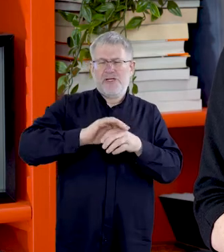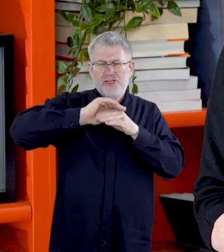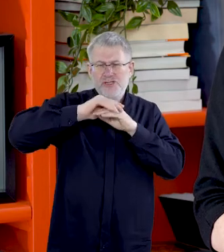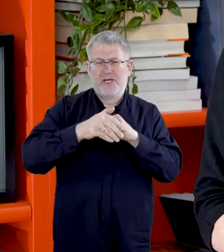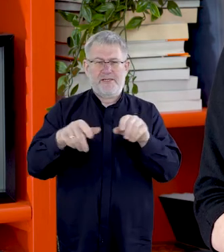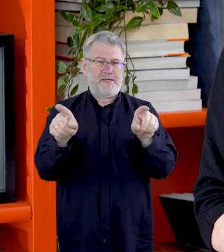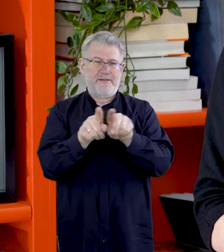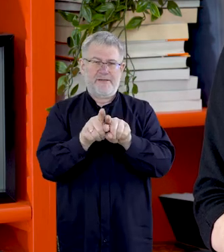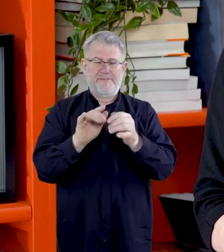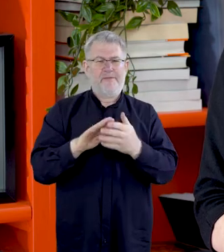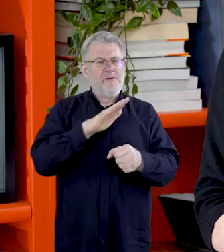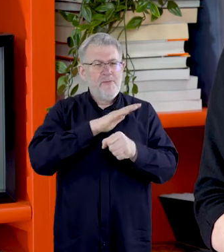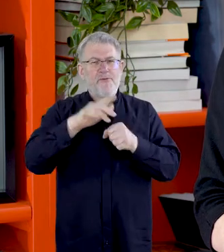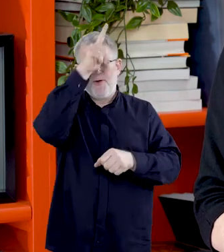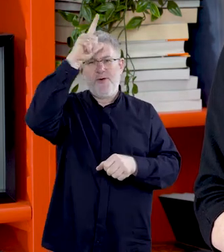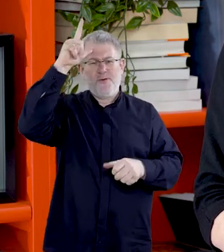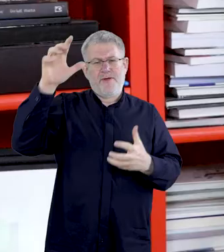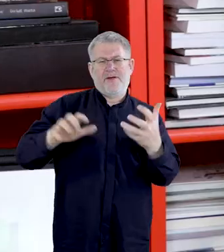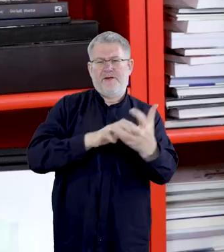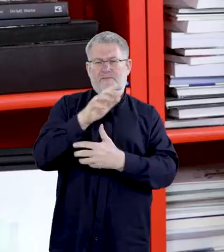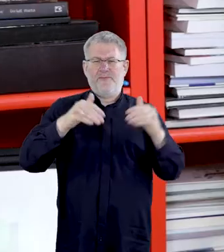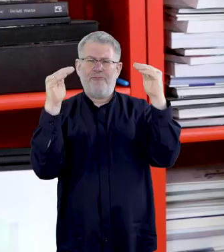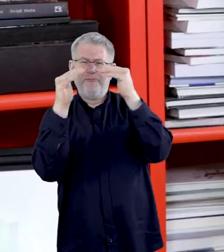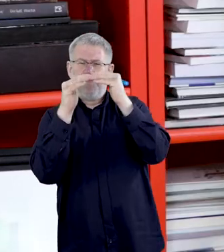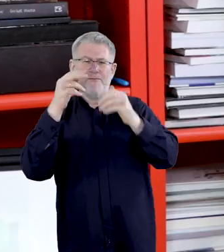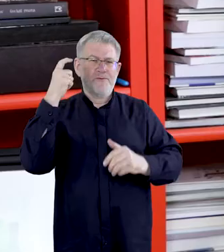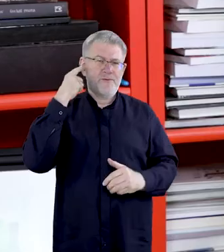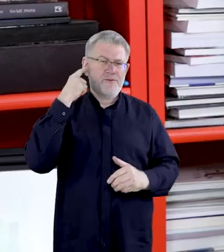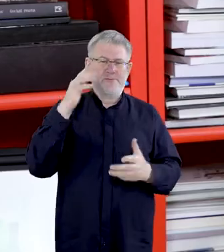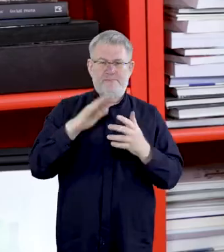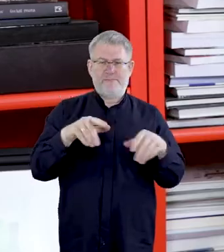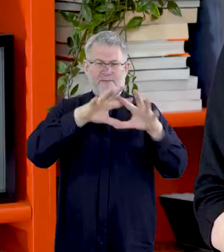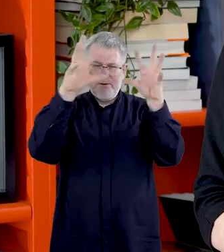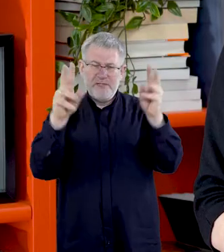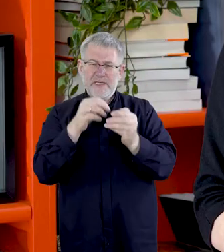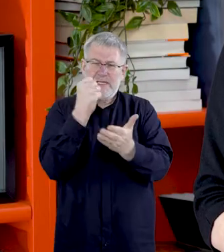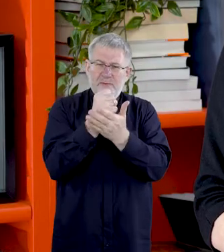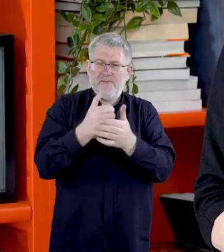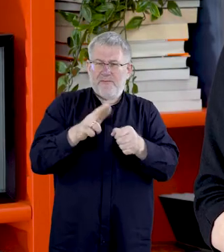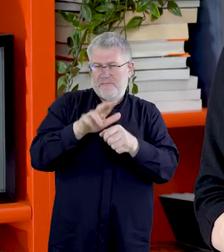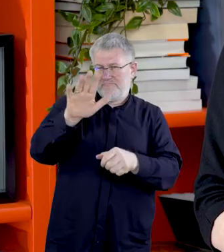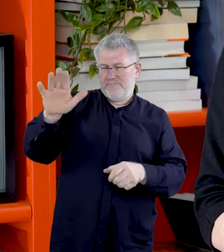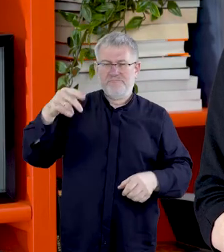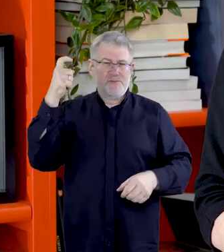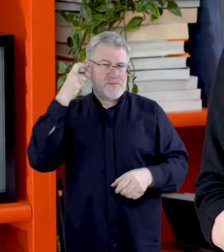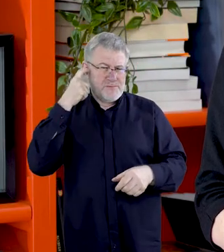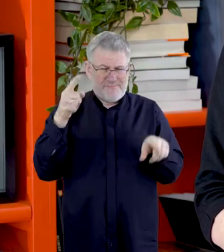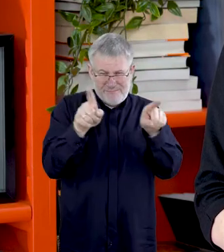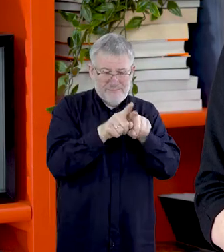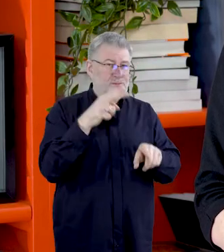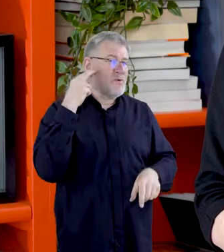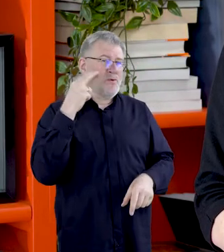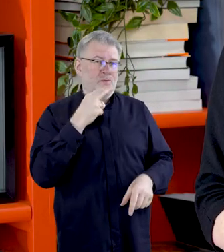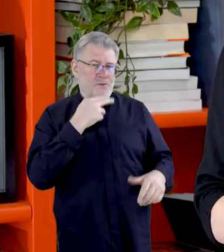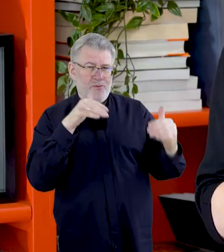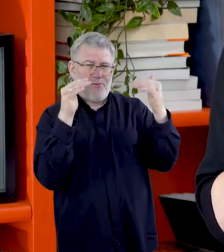znaczy taki w pełni ludzki świat. Wszystkie sprawy, które dotyczą osób słyszących, dotyczą również osób głuchych.